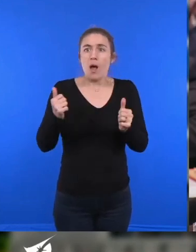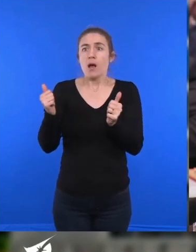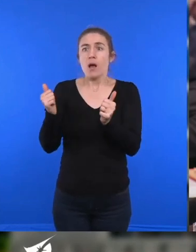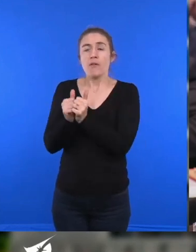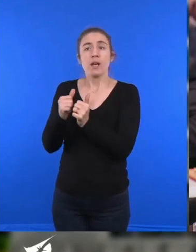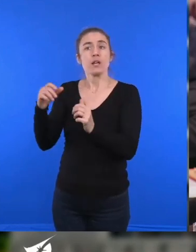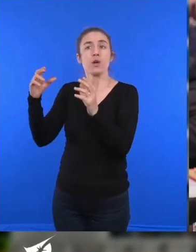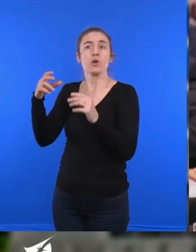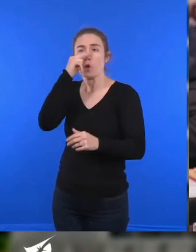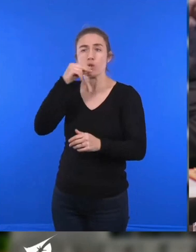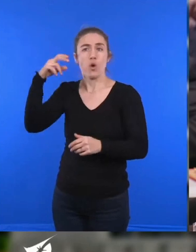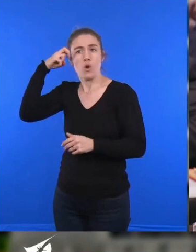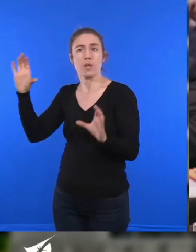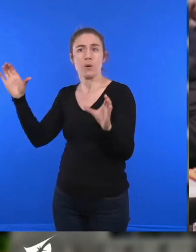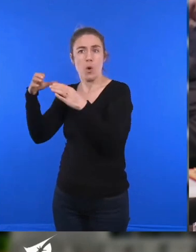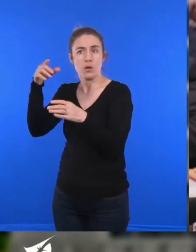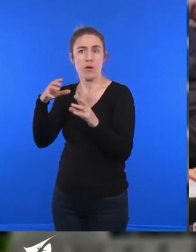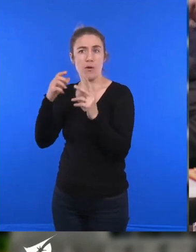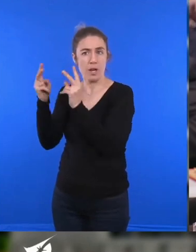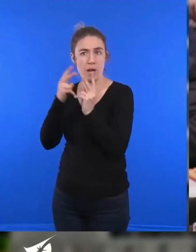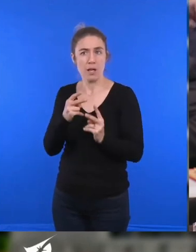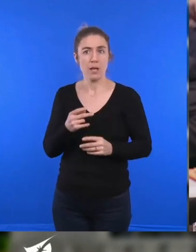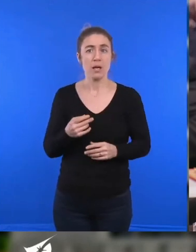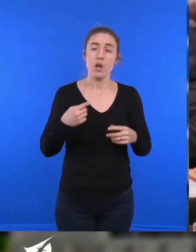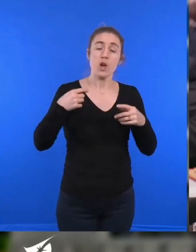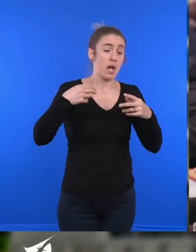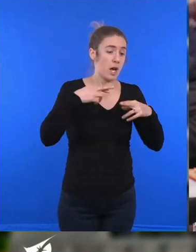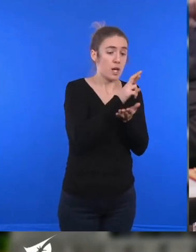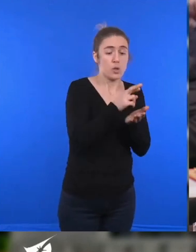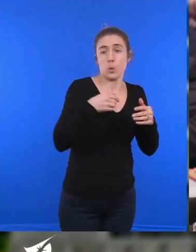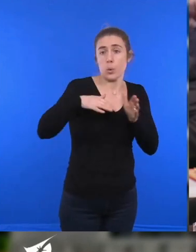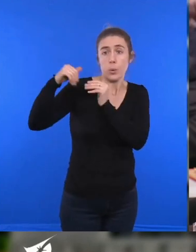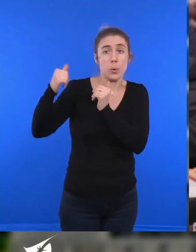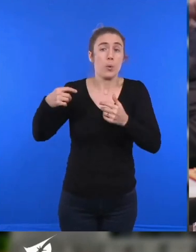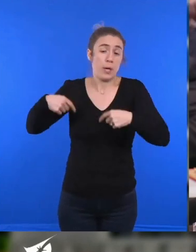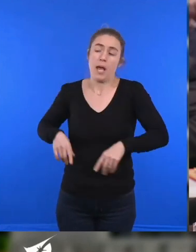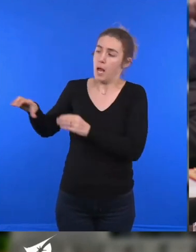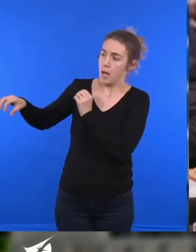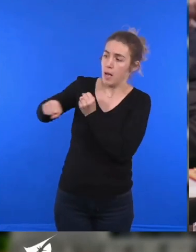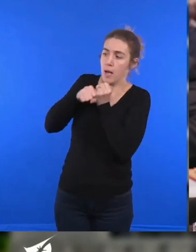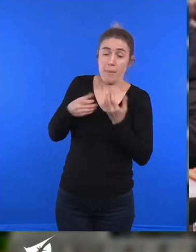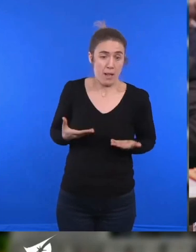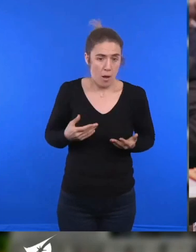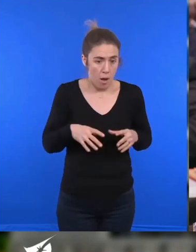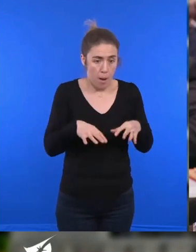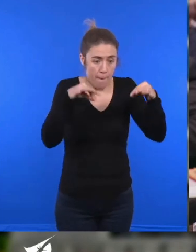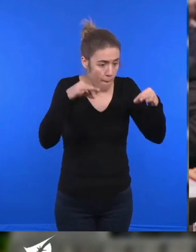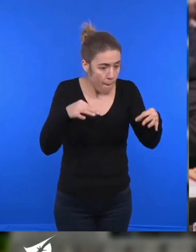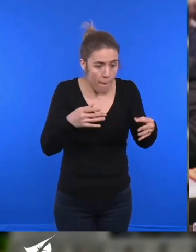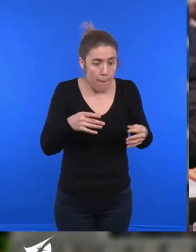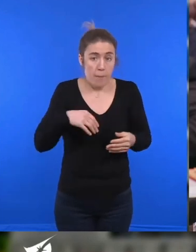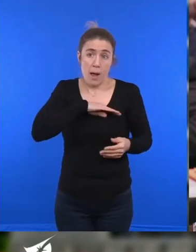Nantes-Angers, avec le concours de l'État, sans la région déjà, et qui aujourd'hui se retrouve presque au point mort avec les coupes qui sont